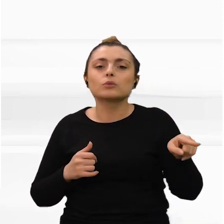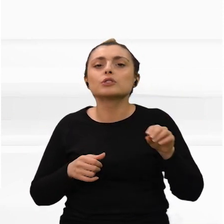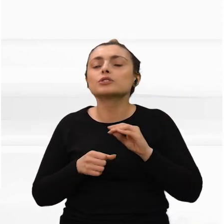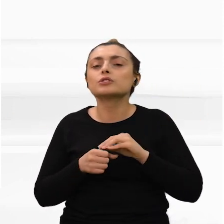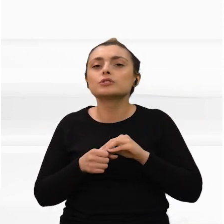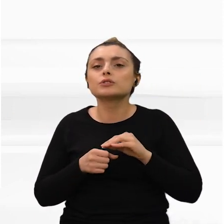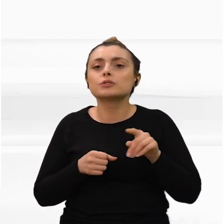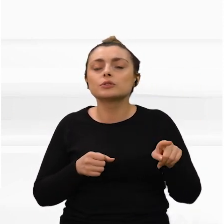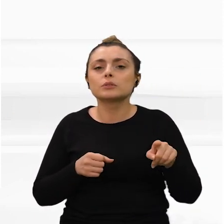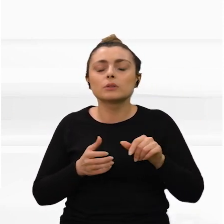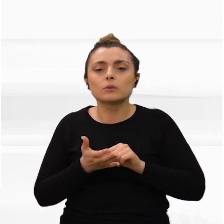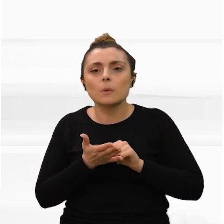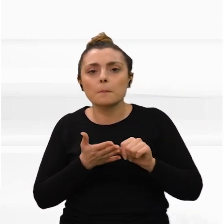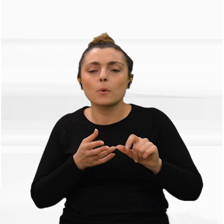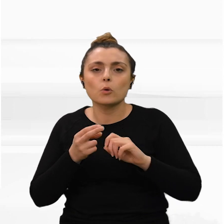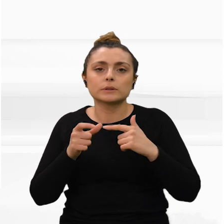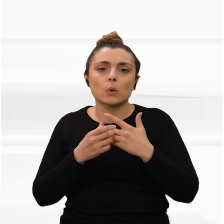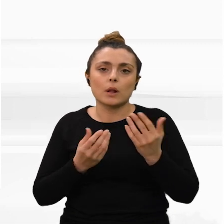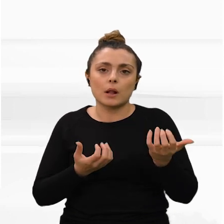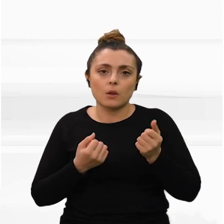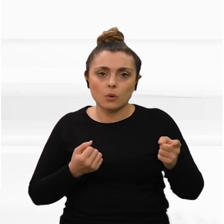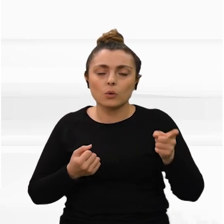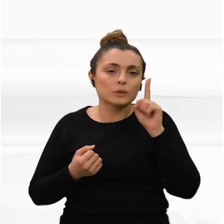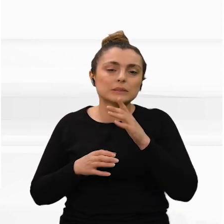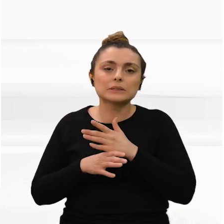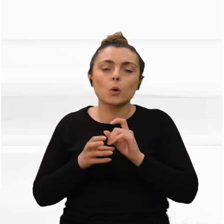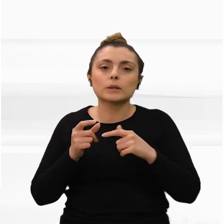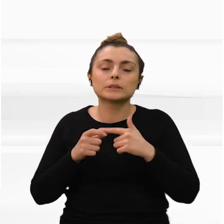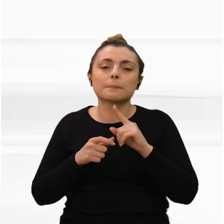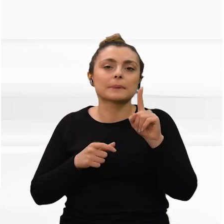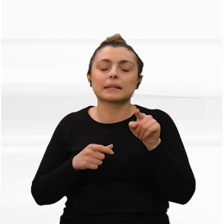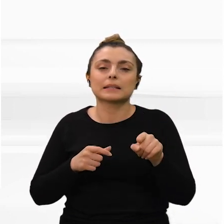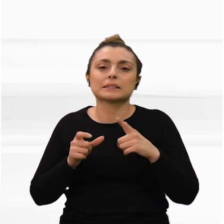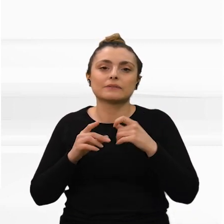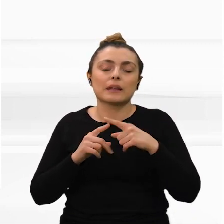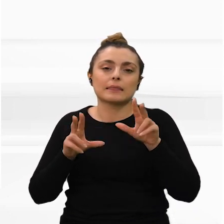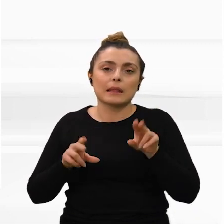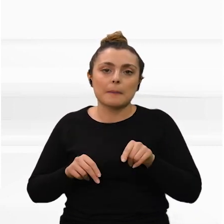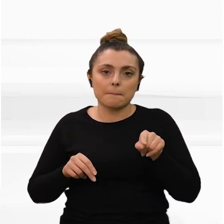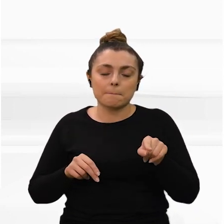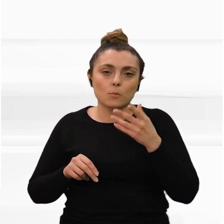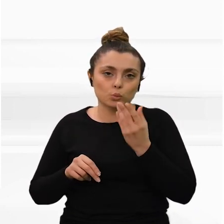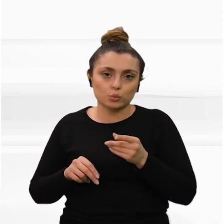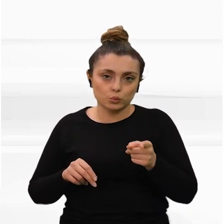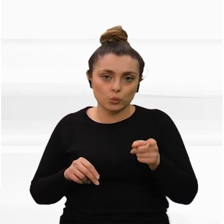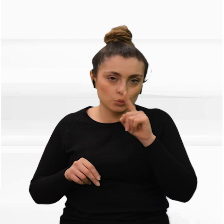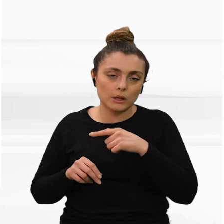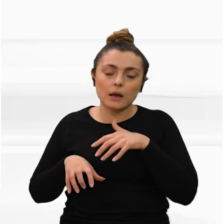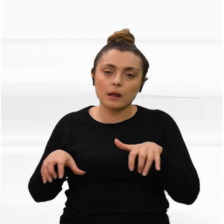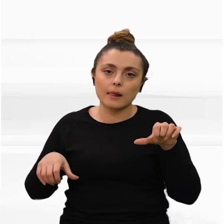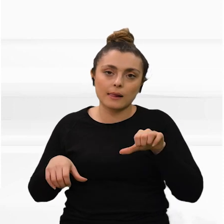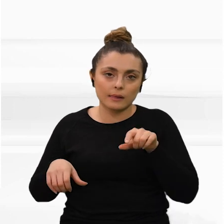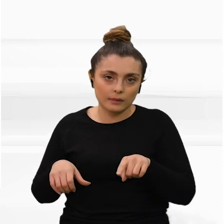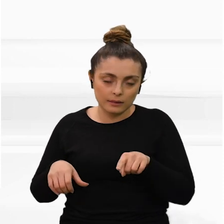burasına komple özne olarak alıyoruz Çünkü arkadaşlar özlemimiz bir sıfat tamlaması dan oluşuyor Dolayısıyla